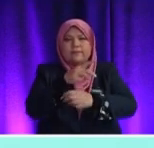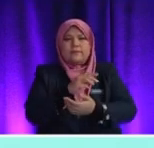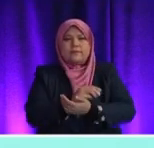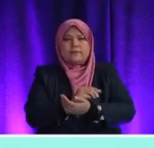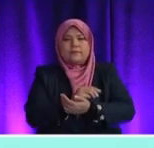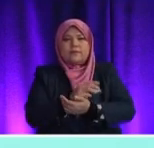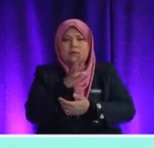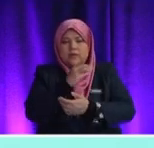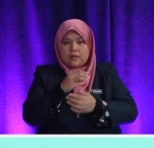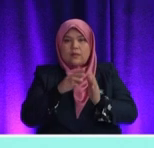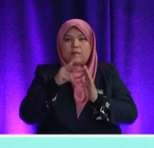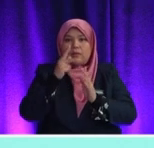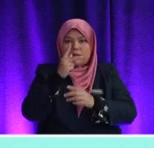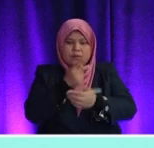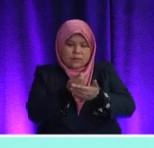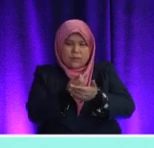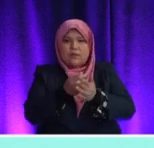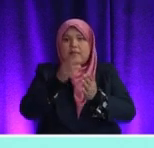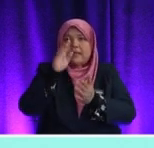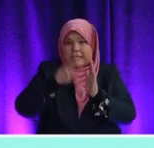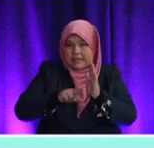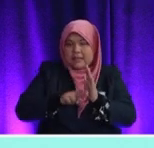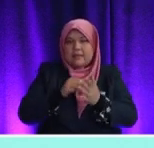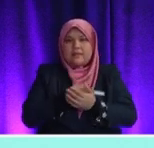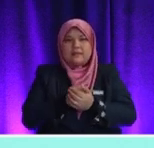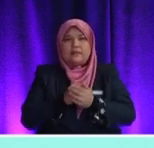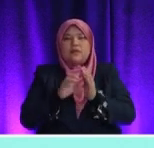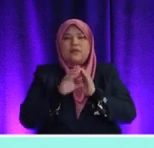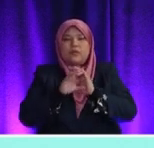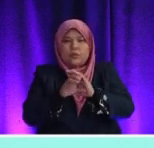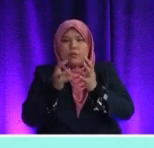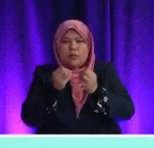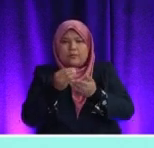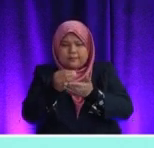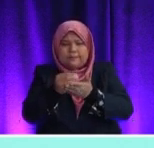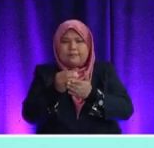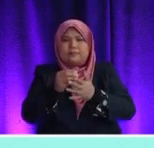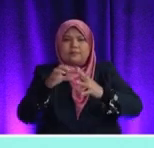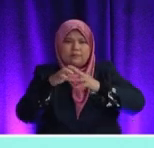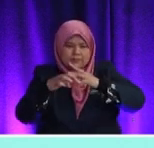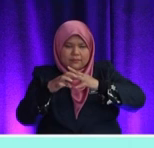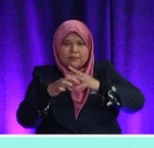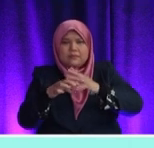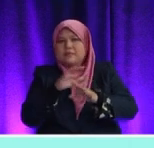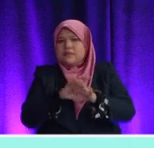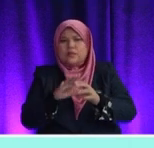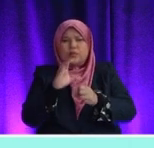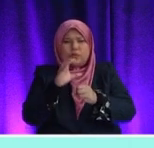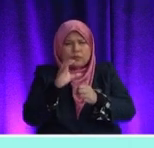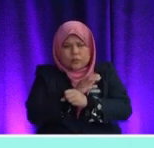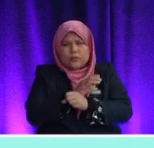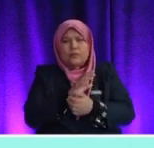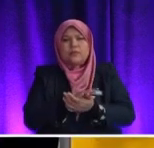dalam kosnya rendah Iya sebagai contoh Saya nak beli cincin tetapi duit tak cukup deh beli yang